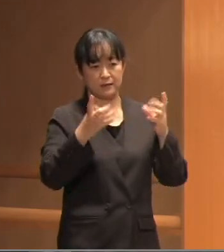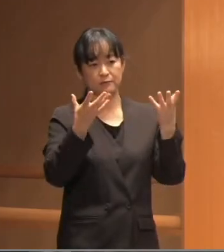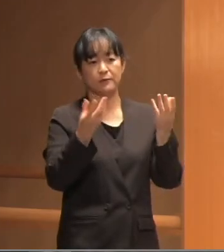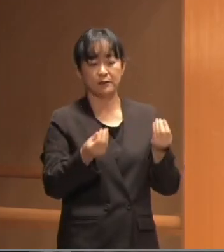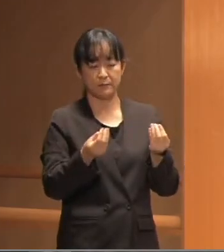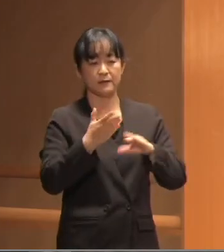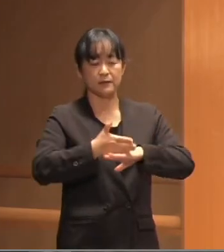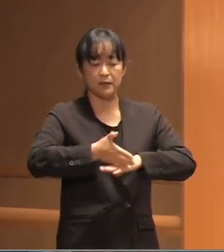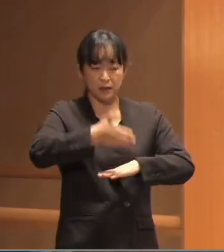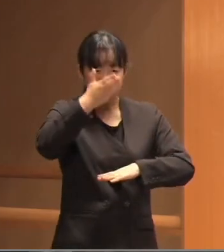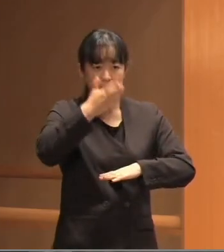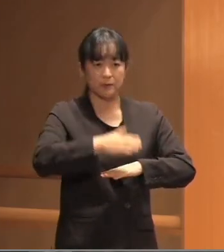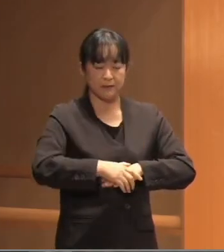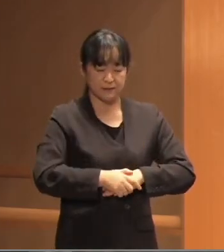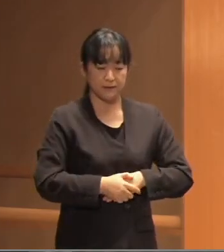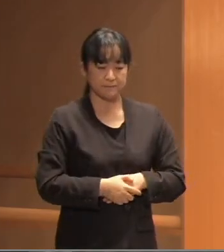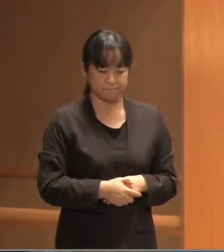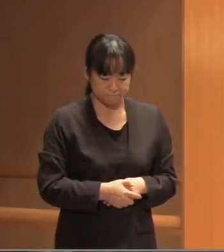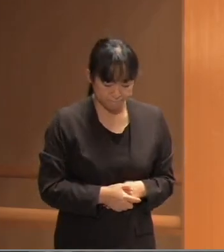ありがとうございました。